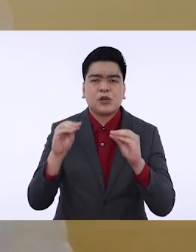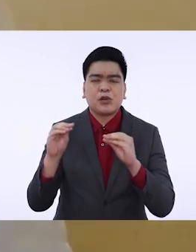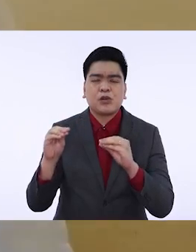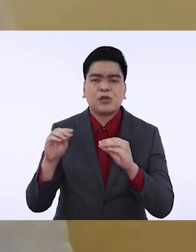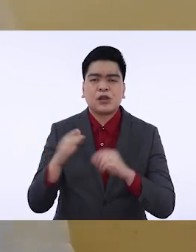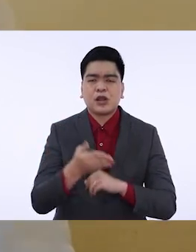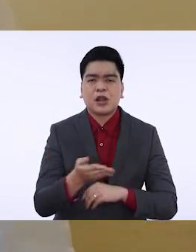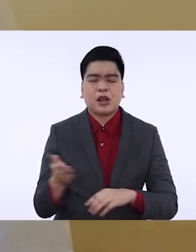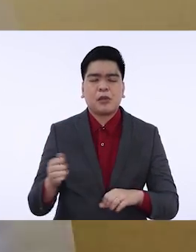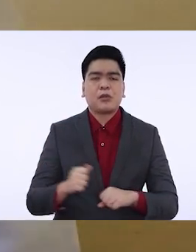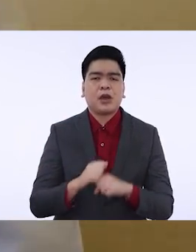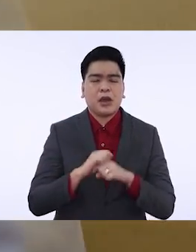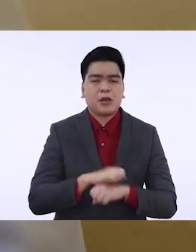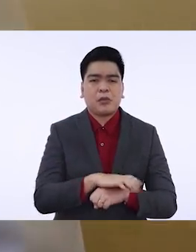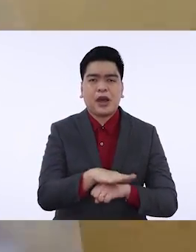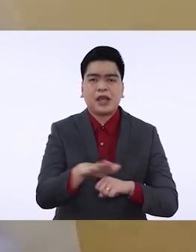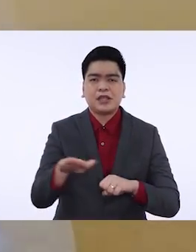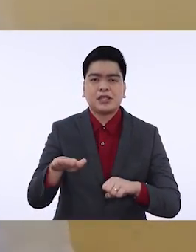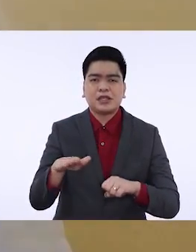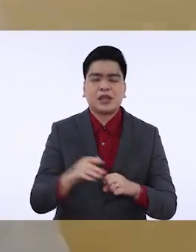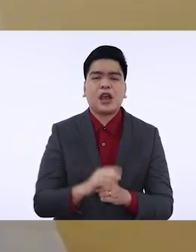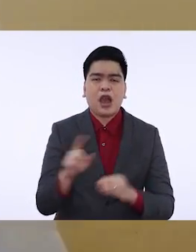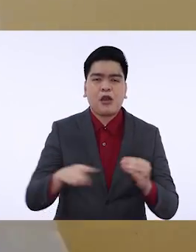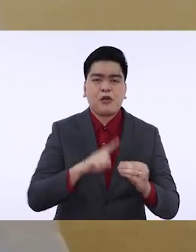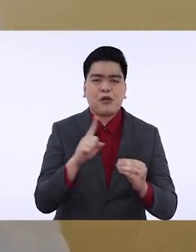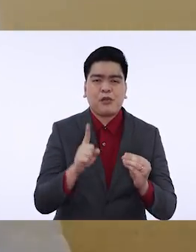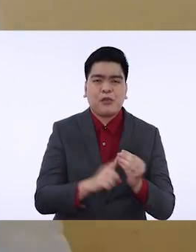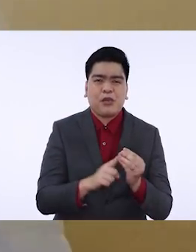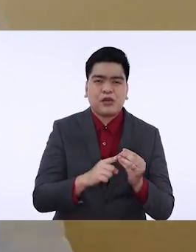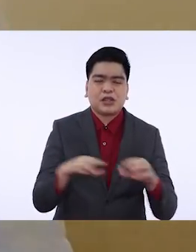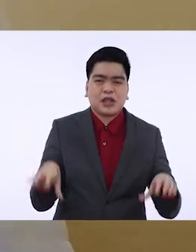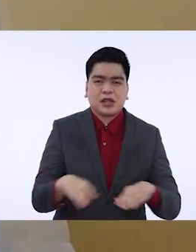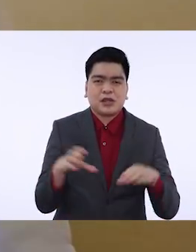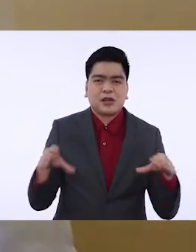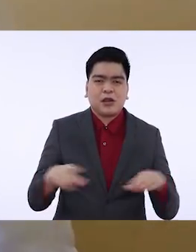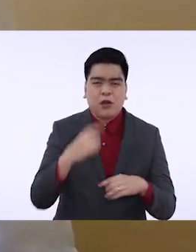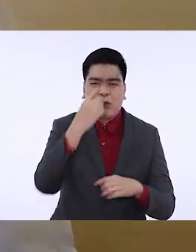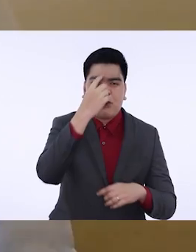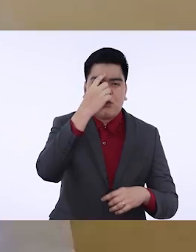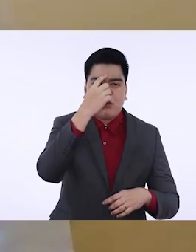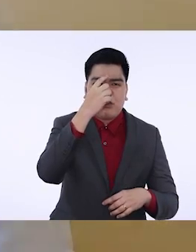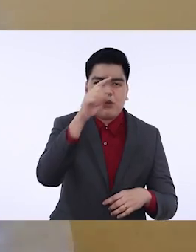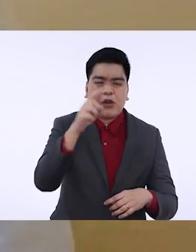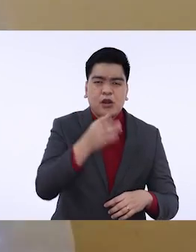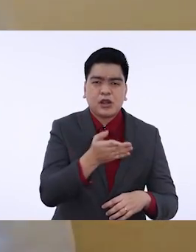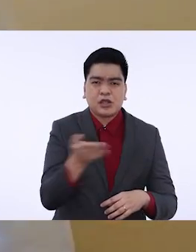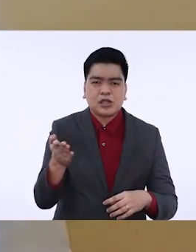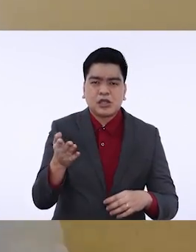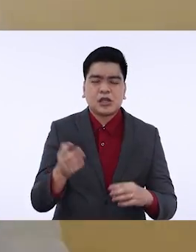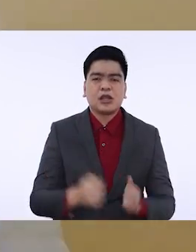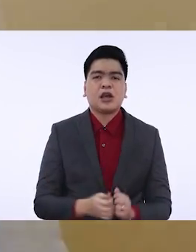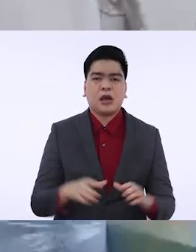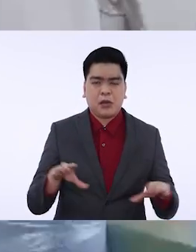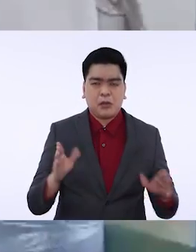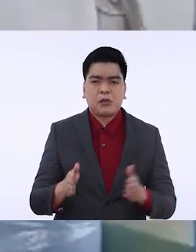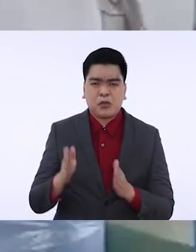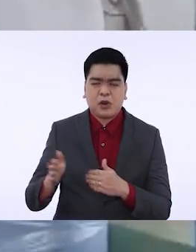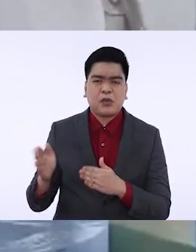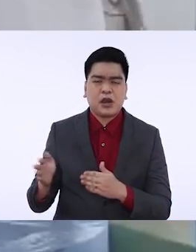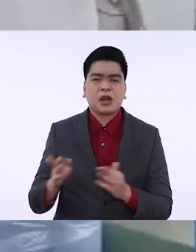pangulo ukol po sa gagawing aktibidad para po mapaghandaan ng mas maaga.